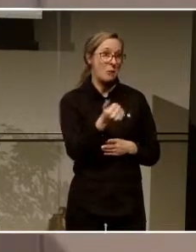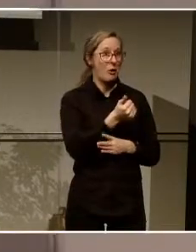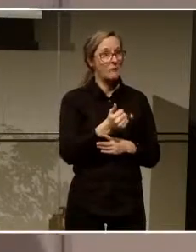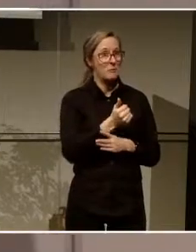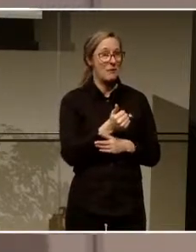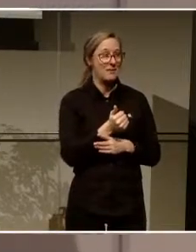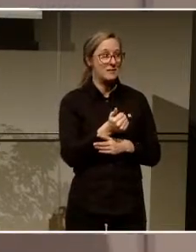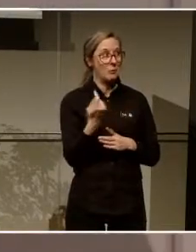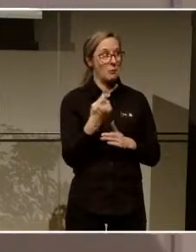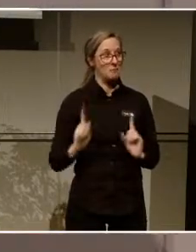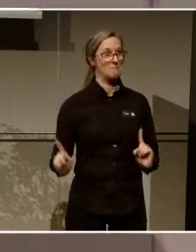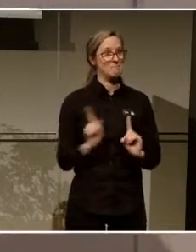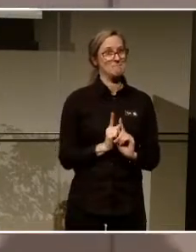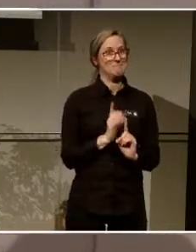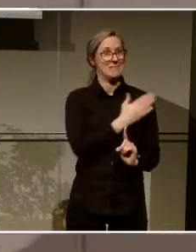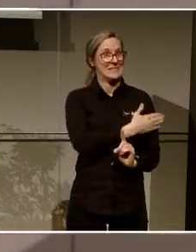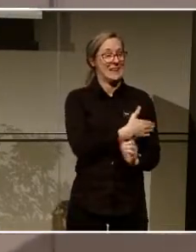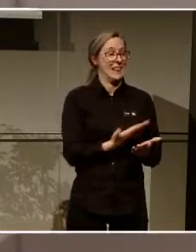Så.